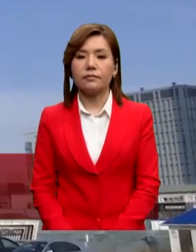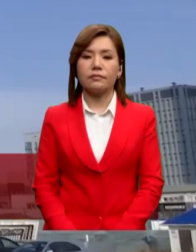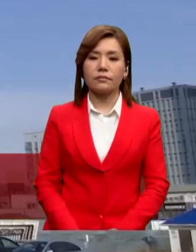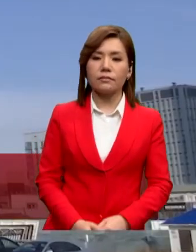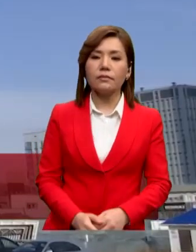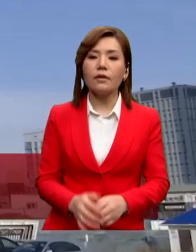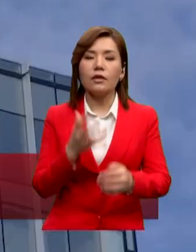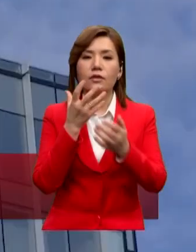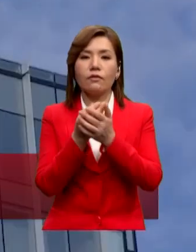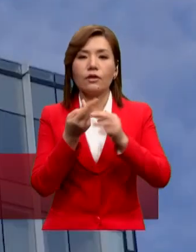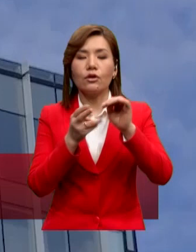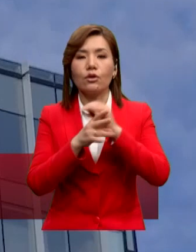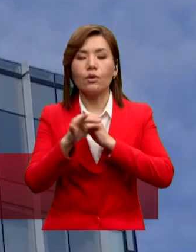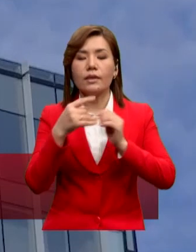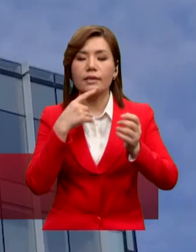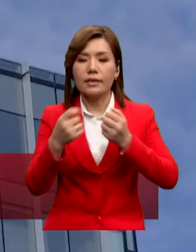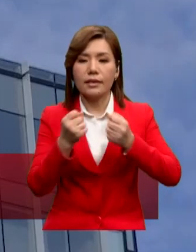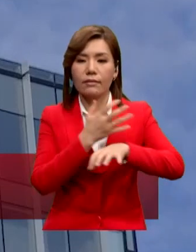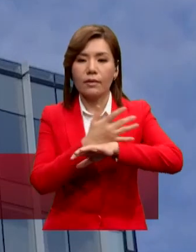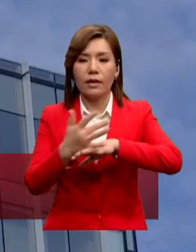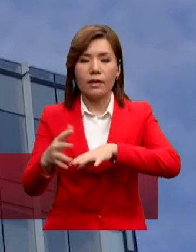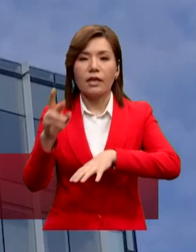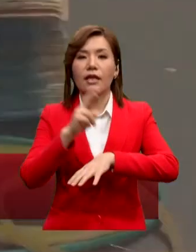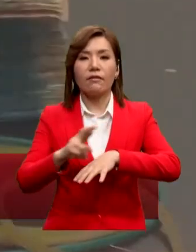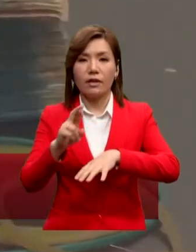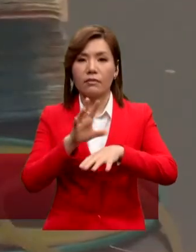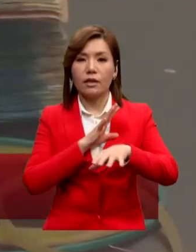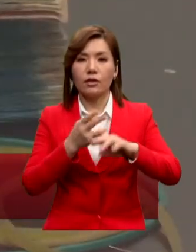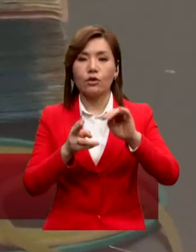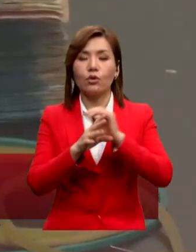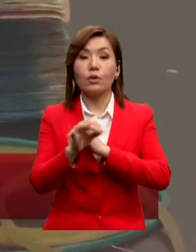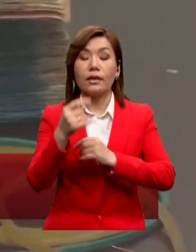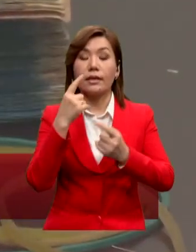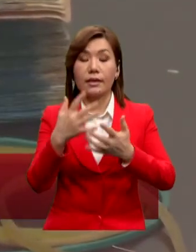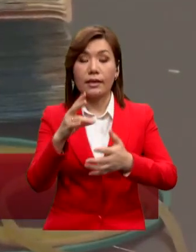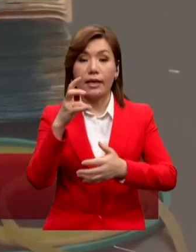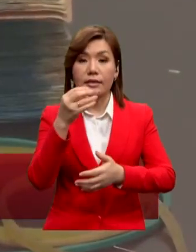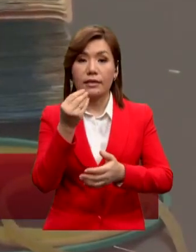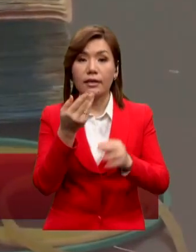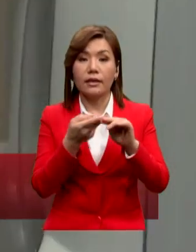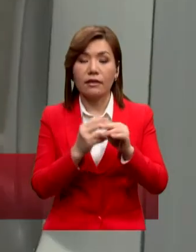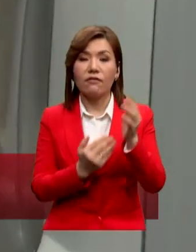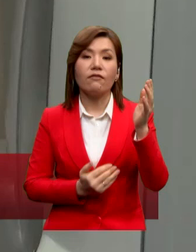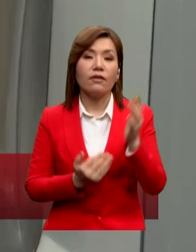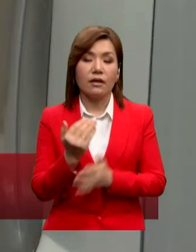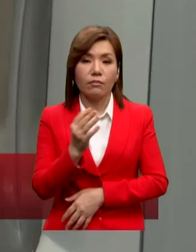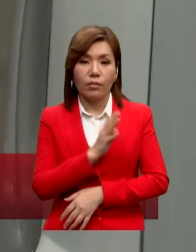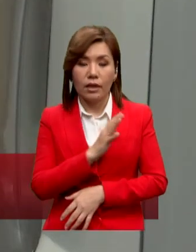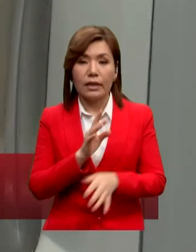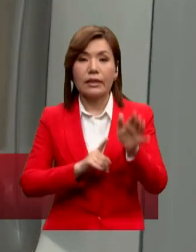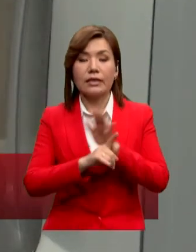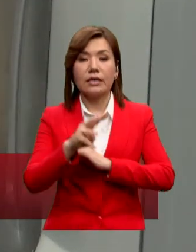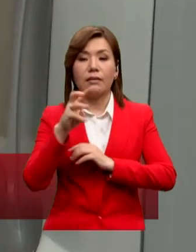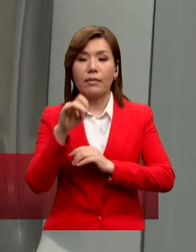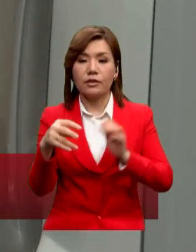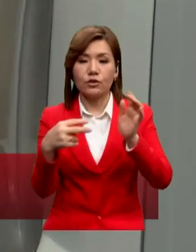Свое движение тенге в сторону укрепления начало еще в январе. Медленно, но верно, курс нацвалюты шел вверх. И к началу марта